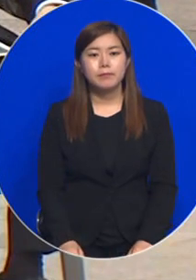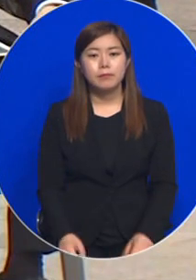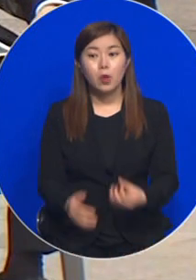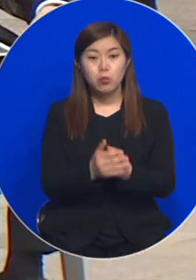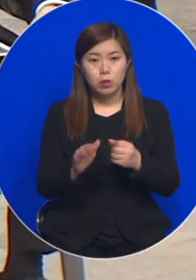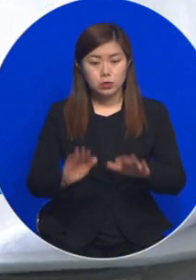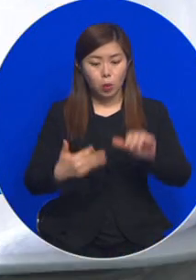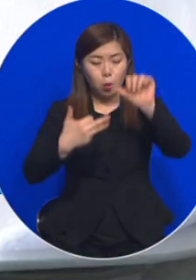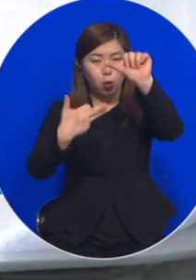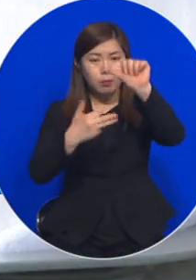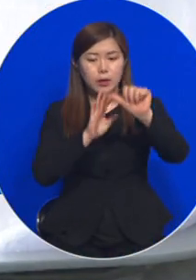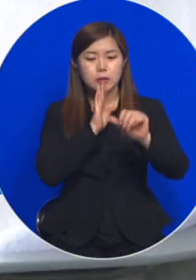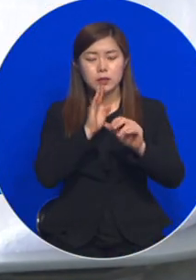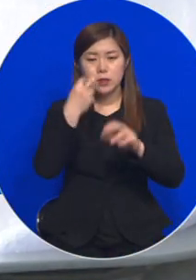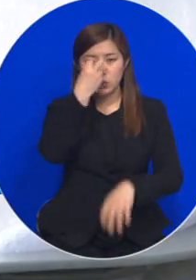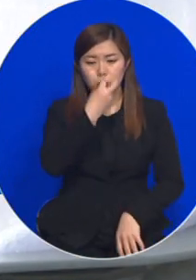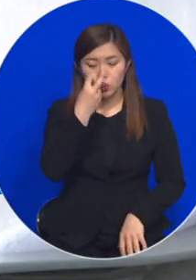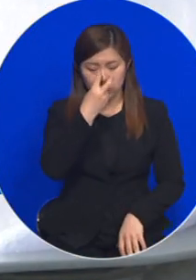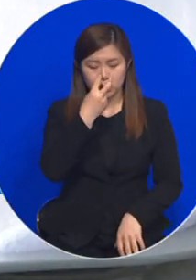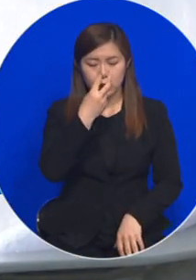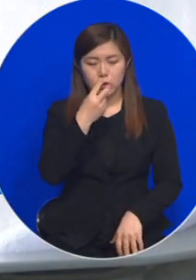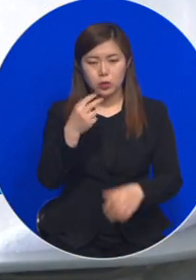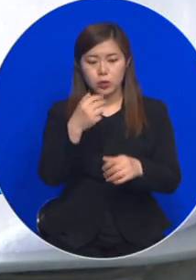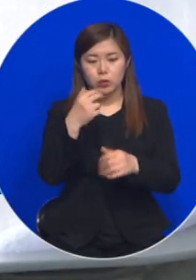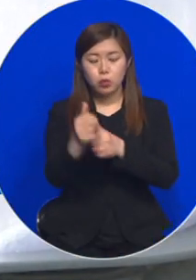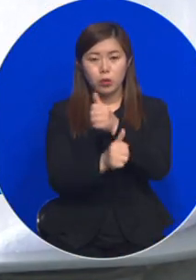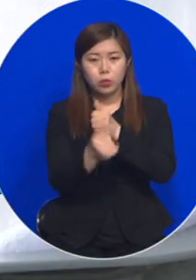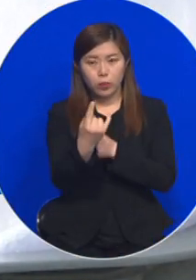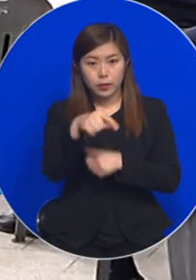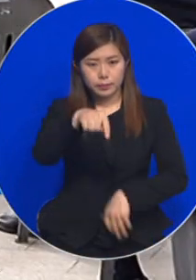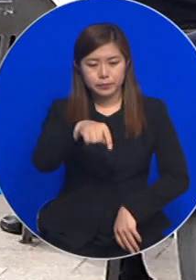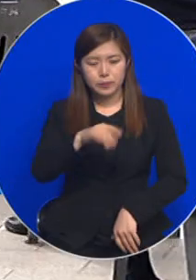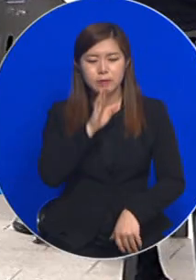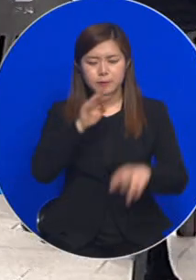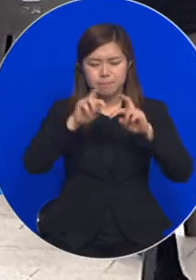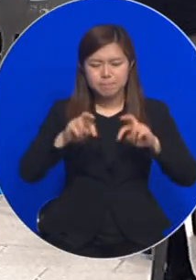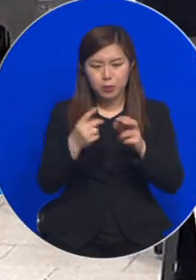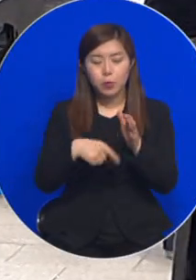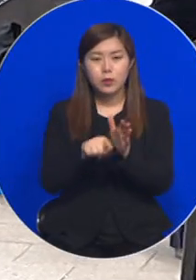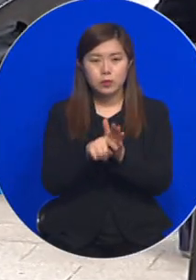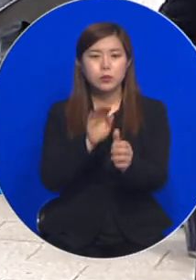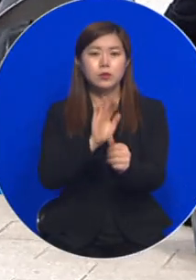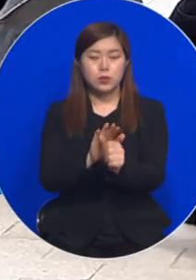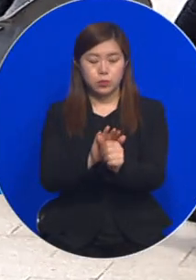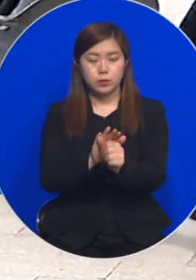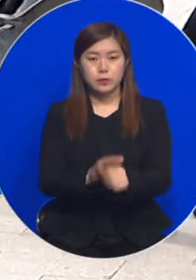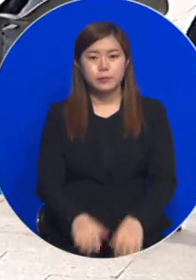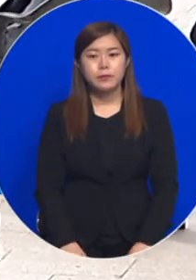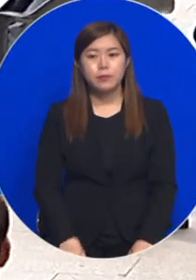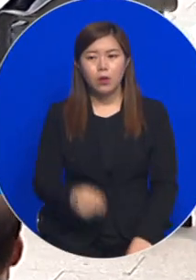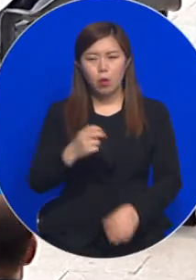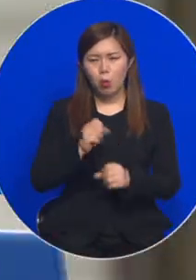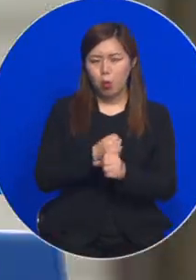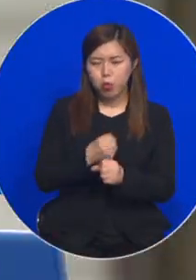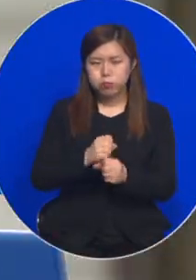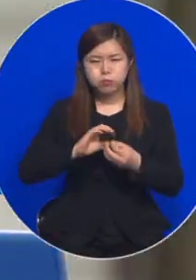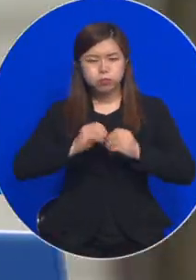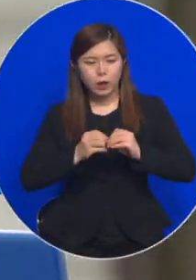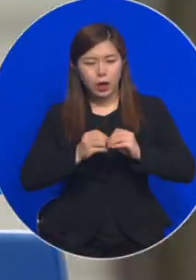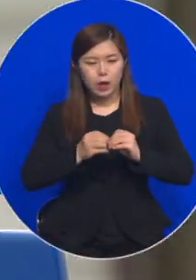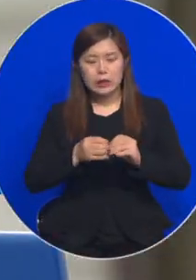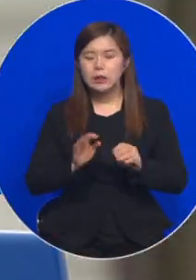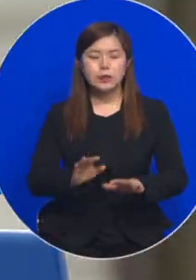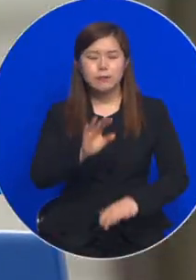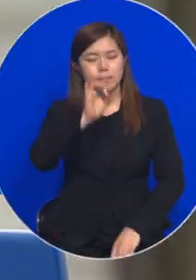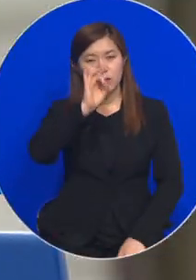5.18 진상규명조사위원회가 진실을 낱낱이 밝히도록 지원을 아끼지 않겠다면서 왜곡과 폄훼는 더는 설